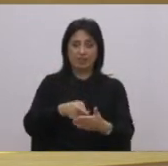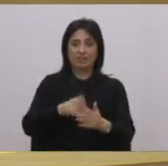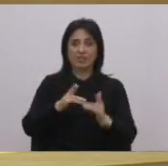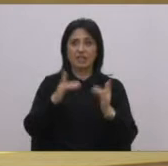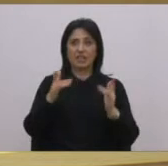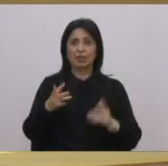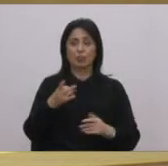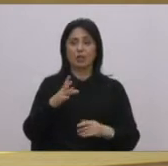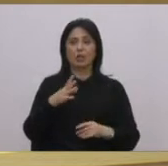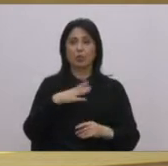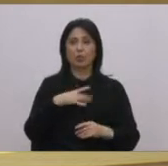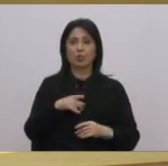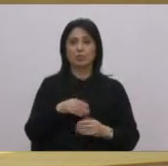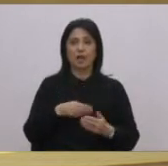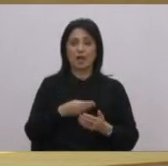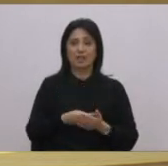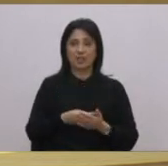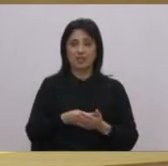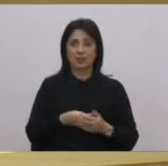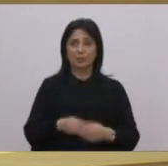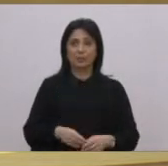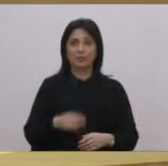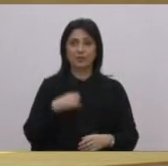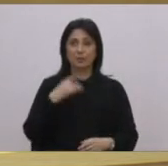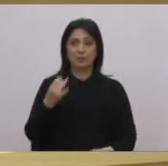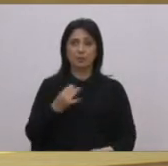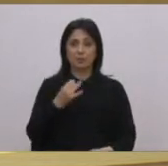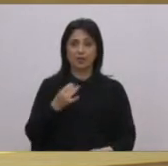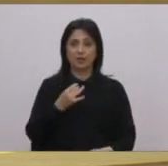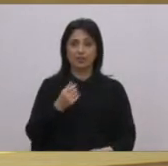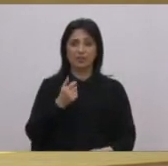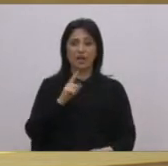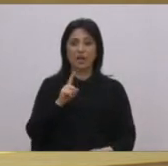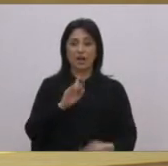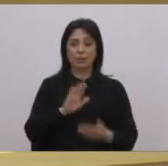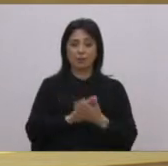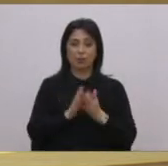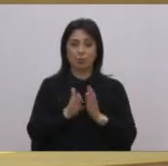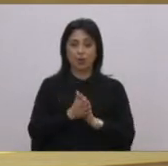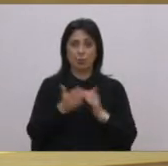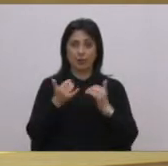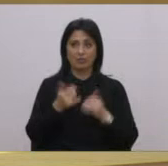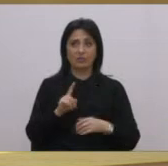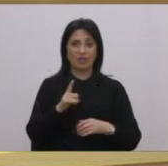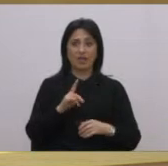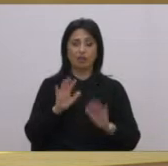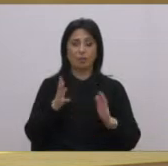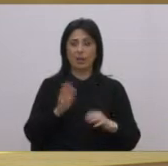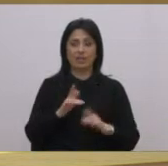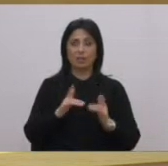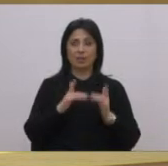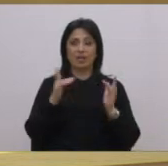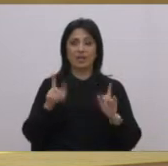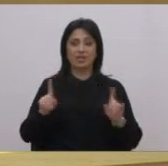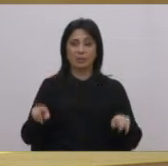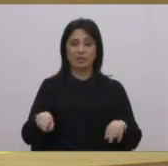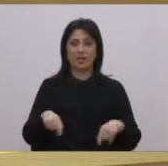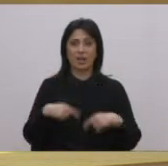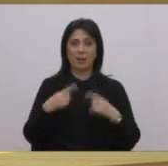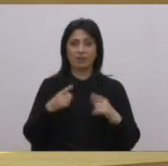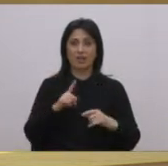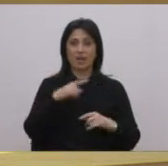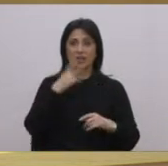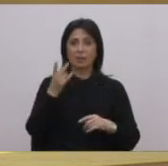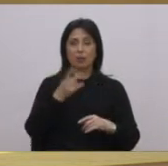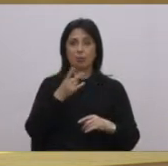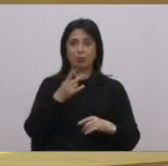ხიდები ყოფილიყო აღდგენილი. მე მაინტერესებს რა მდგომარეობაა დღეს, რატომ არ ხდება ამ ხიდების რეაბილიტაცია. რა თქმა